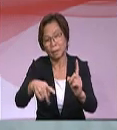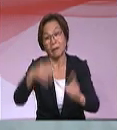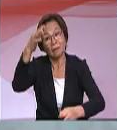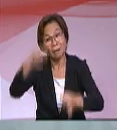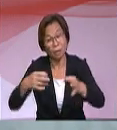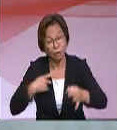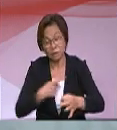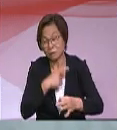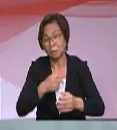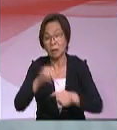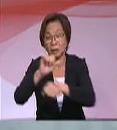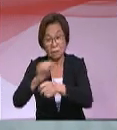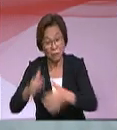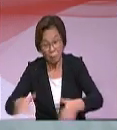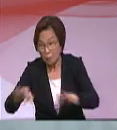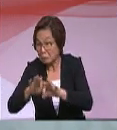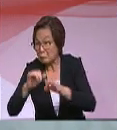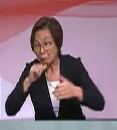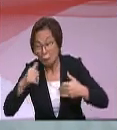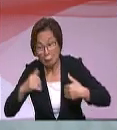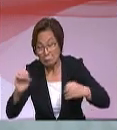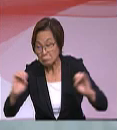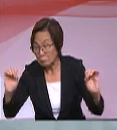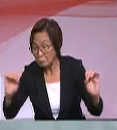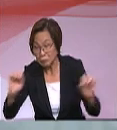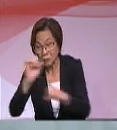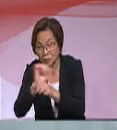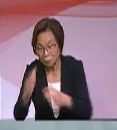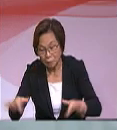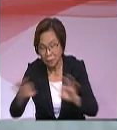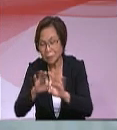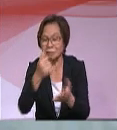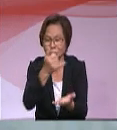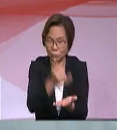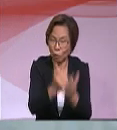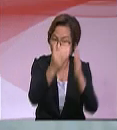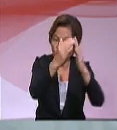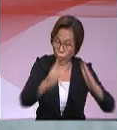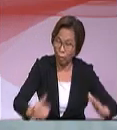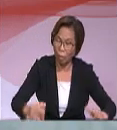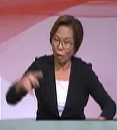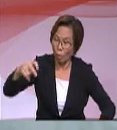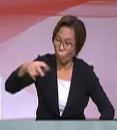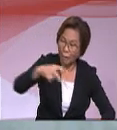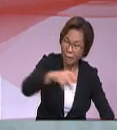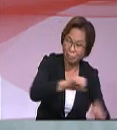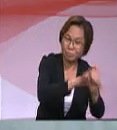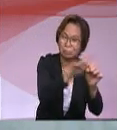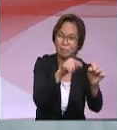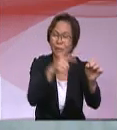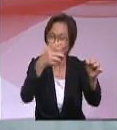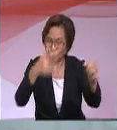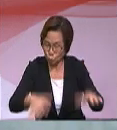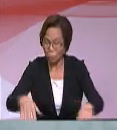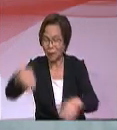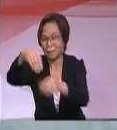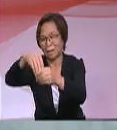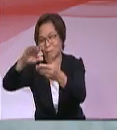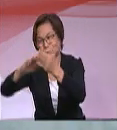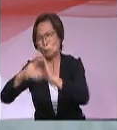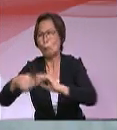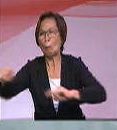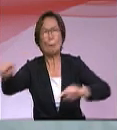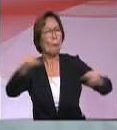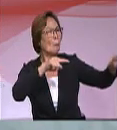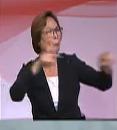Kalau kita tak ada urusan penting di luar, pastikan kita duduk di rumah. Virus COVID-19 sudah ada dalam